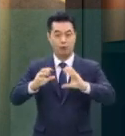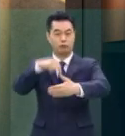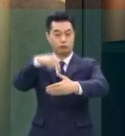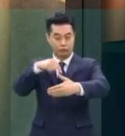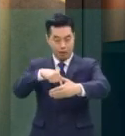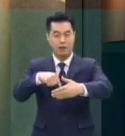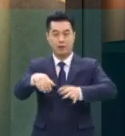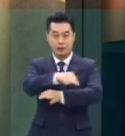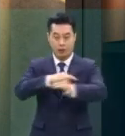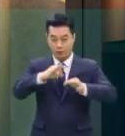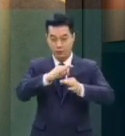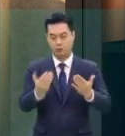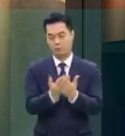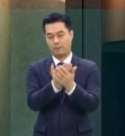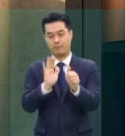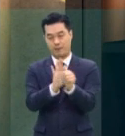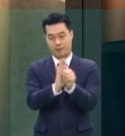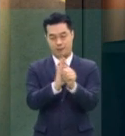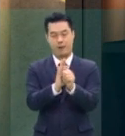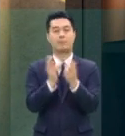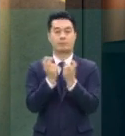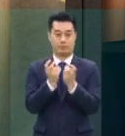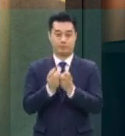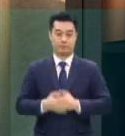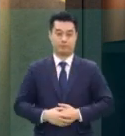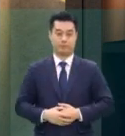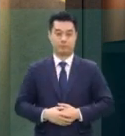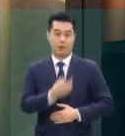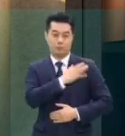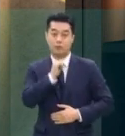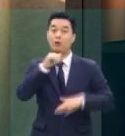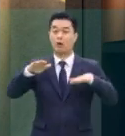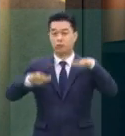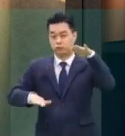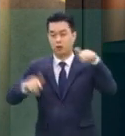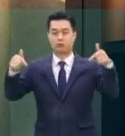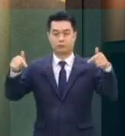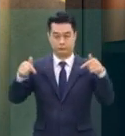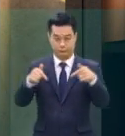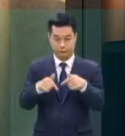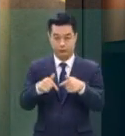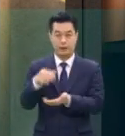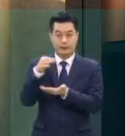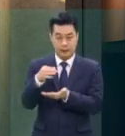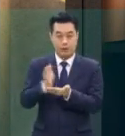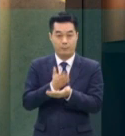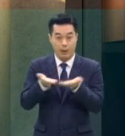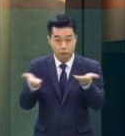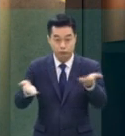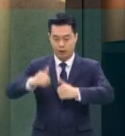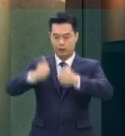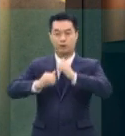부양하는 성장 전략 입니다 양극화가 개선되고 자원 배분과 경쟁 과정에서